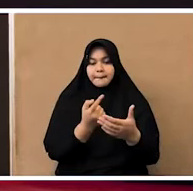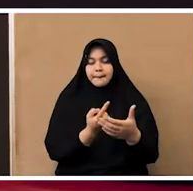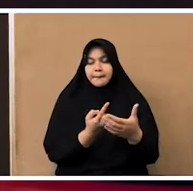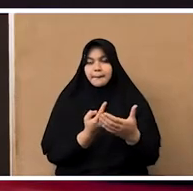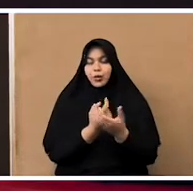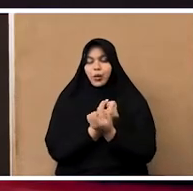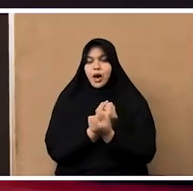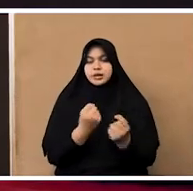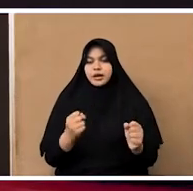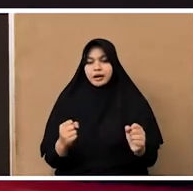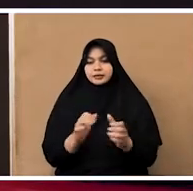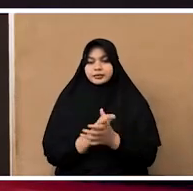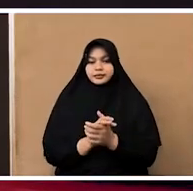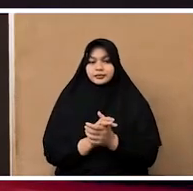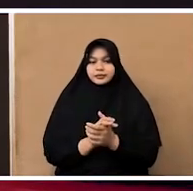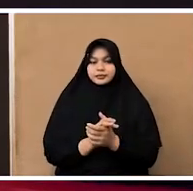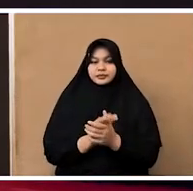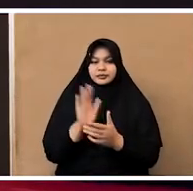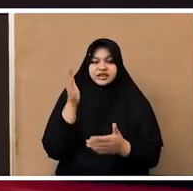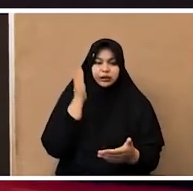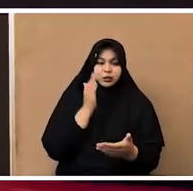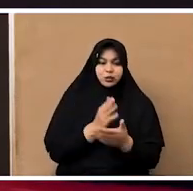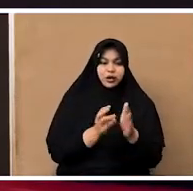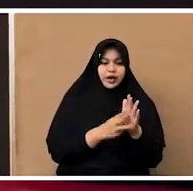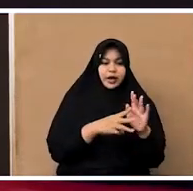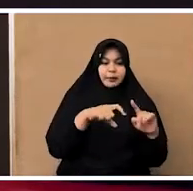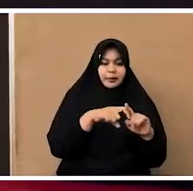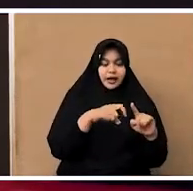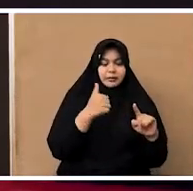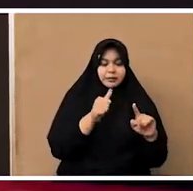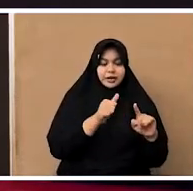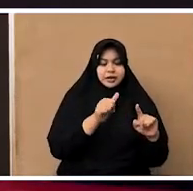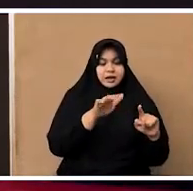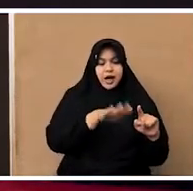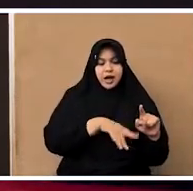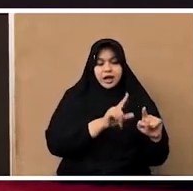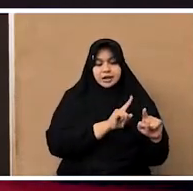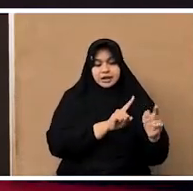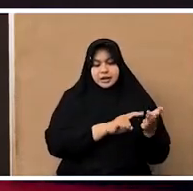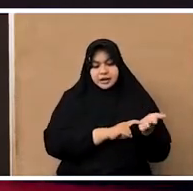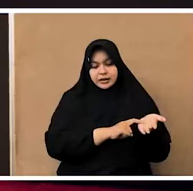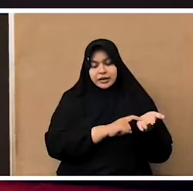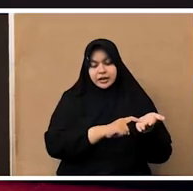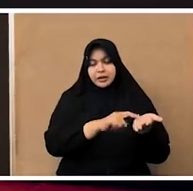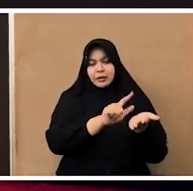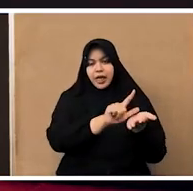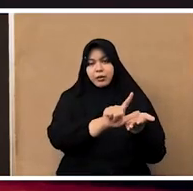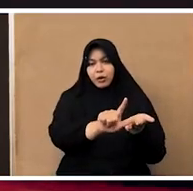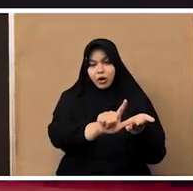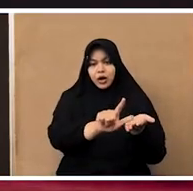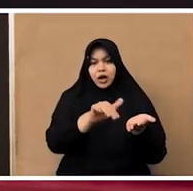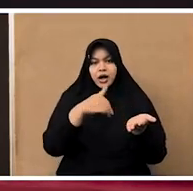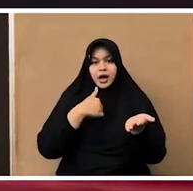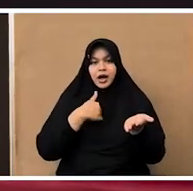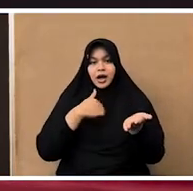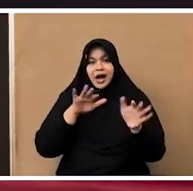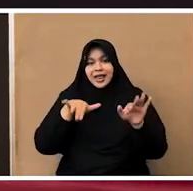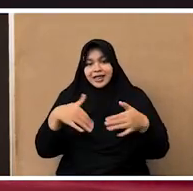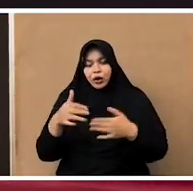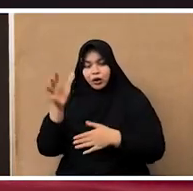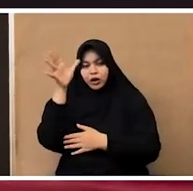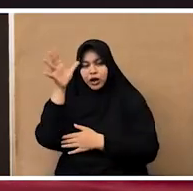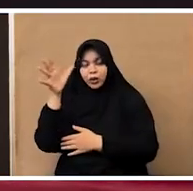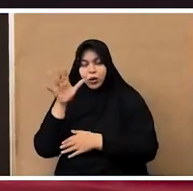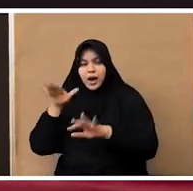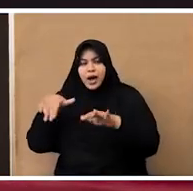kan diputusan MK itu bisa anak sendiri yang melakukan pengaduan kemudian ada orang tua ada ahli warisnya